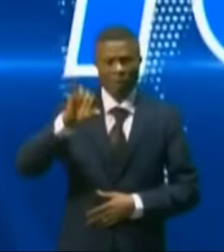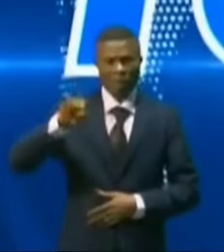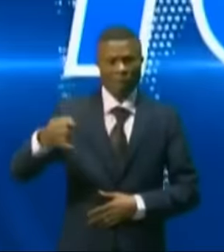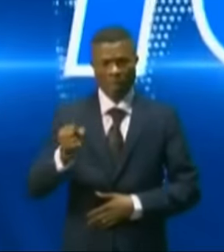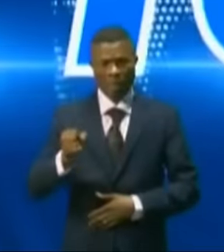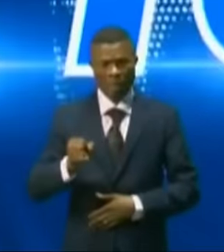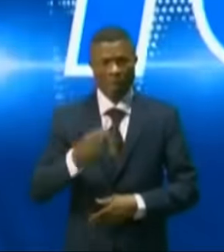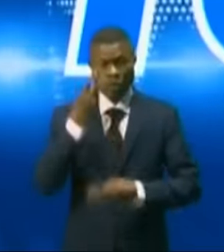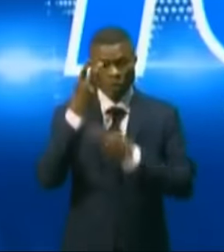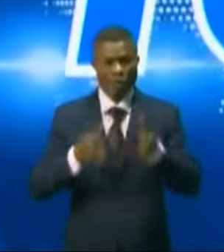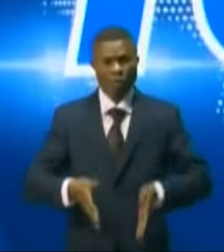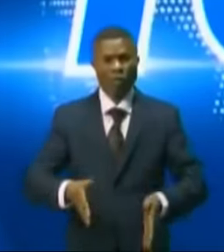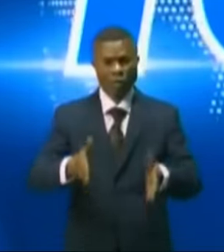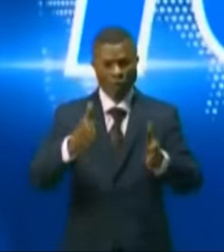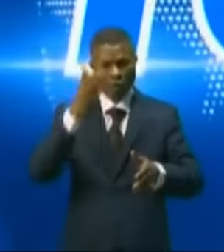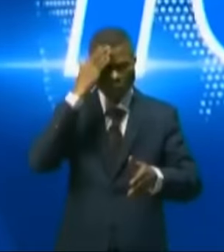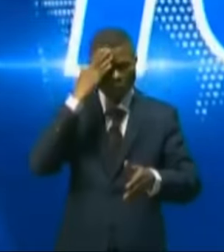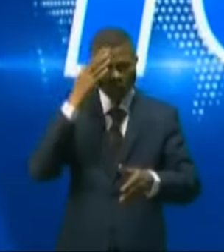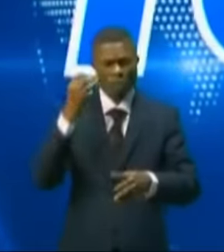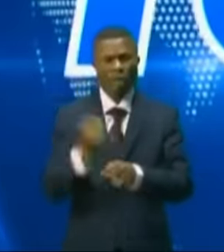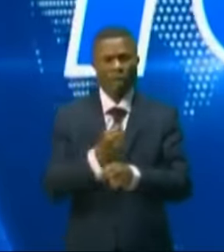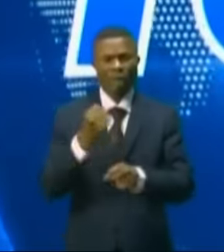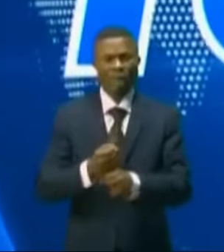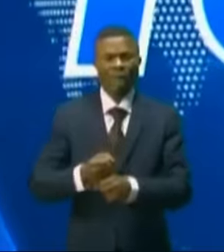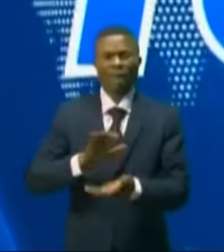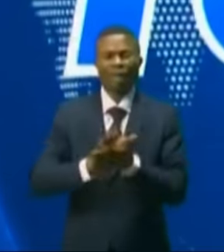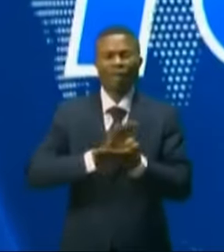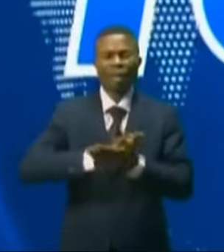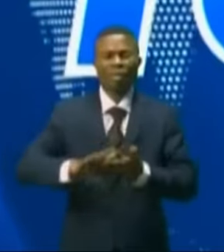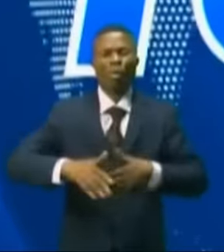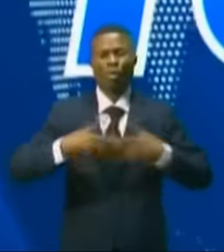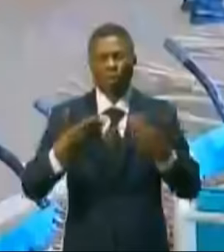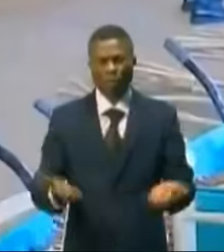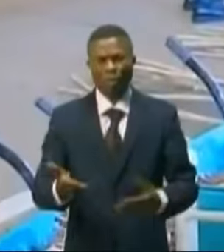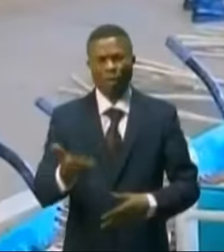les rues pour s'enquérir de l'état d'assainissement de la ville qu'elle préfère.